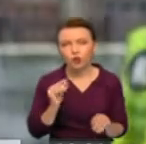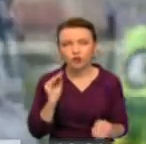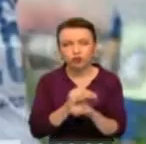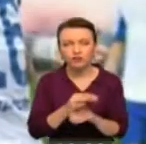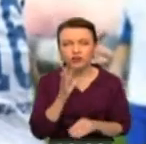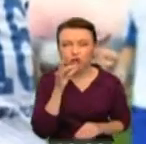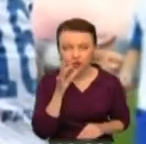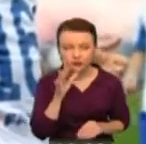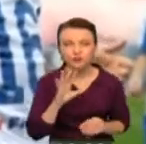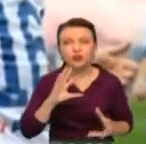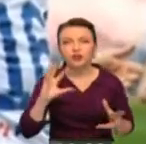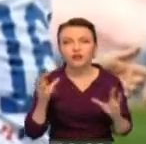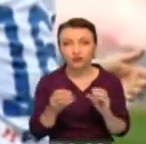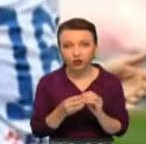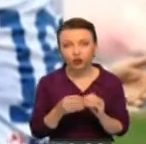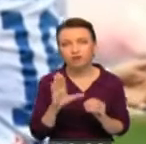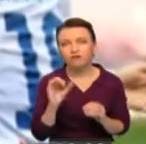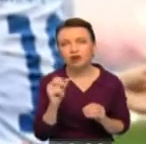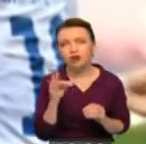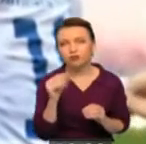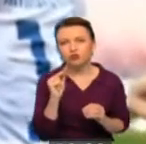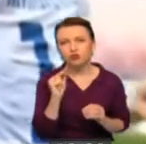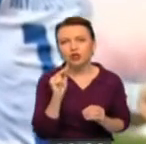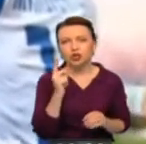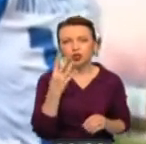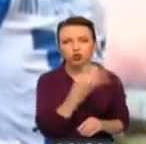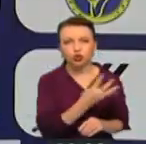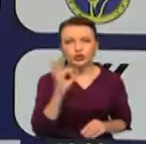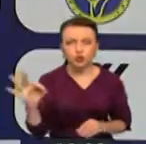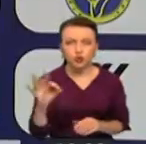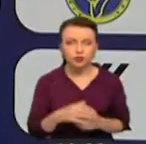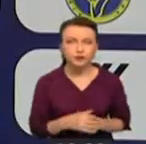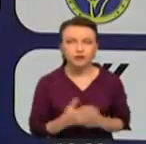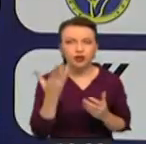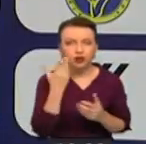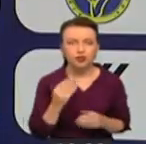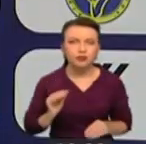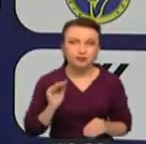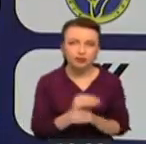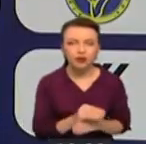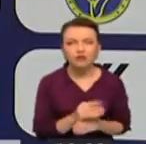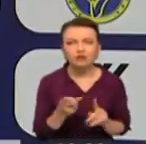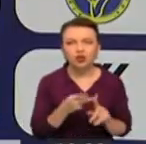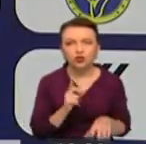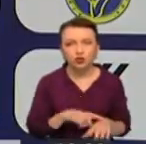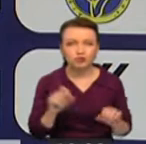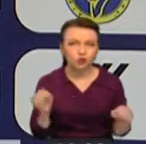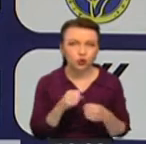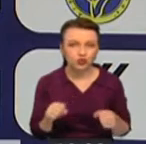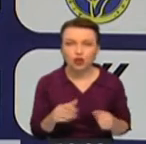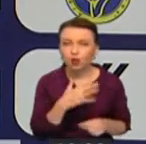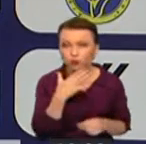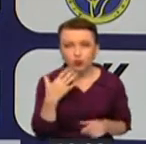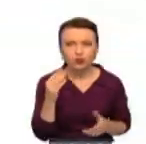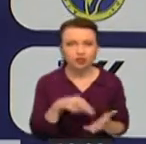час. Вирок виконав Вербіч. 4-0. Когда мы прибавили во втором тайме в скорости, то, мне кажется, многое